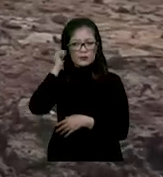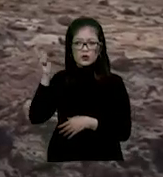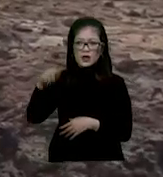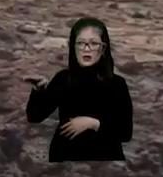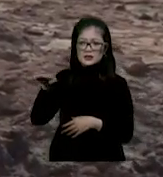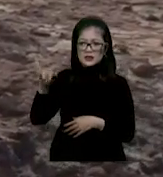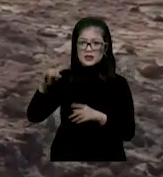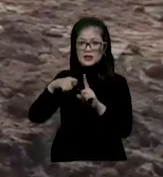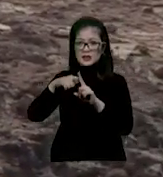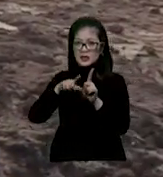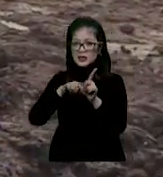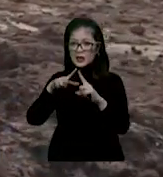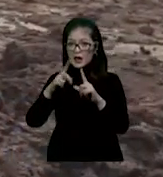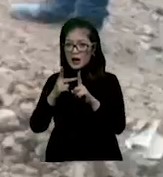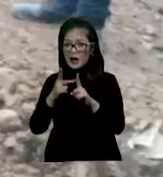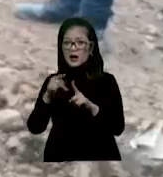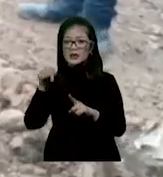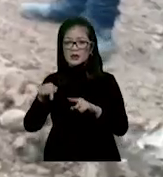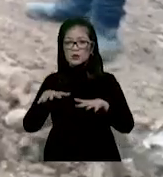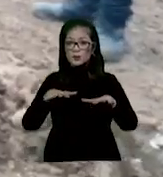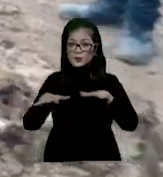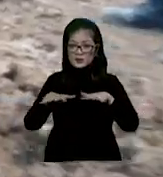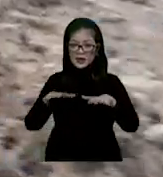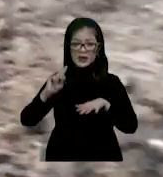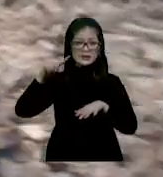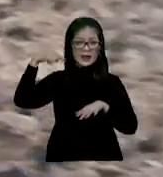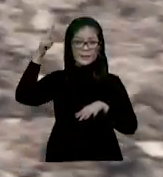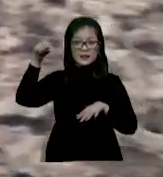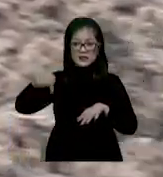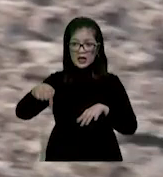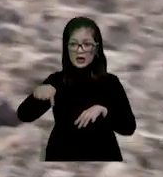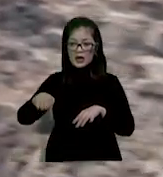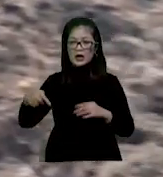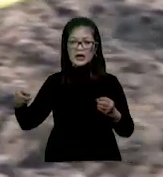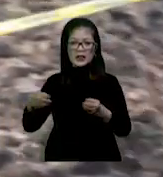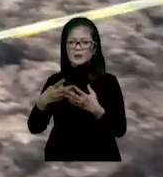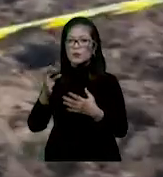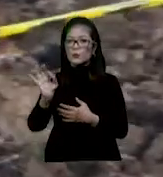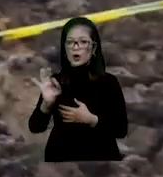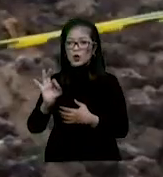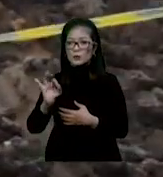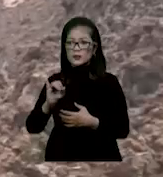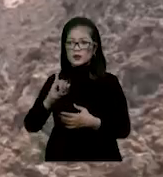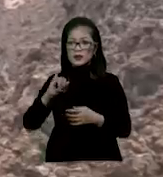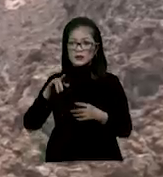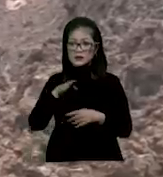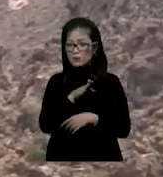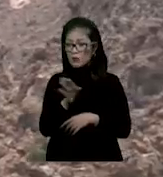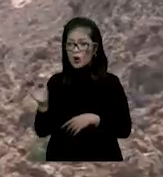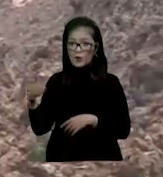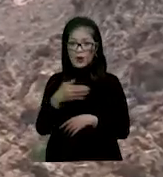kejadian hingga hari ini belum mendapatkan kabar dari sang ibu. Zikri telah bolak-balik ke hampir seluruh posko dan juga rumah